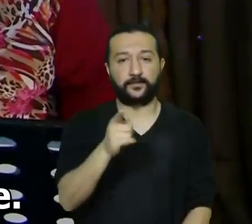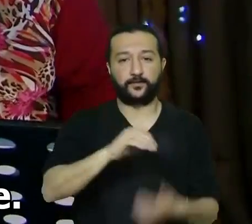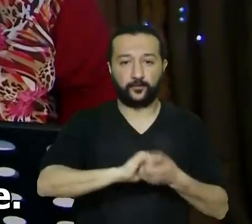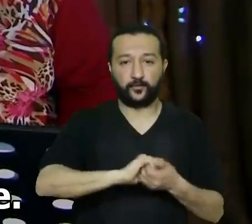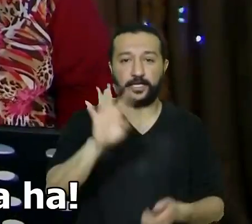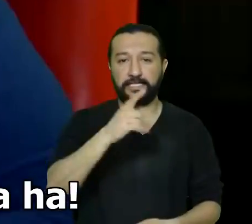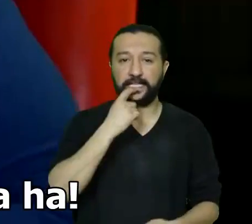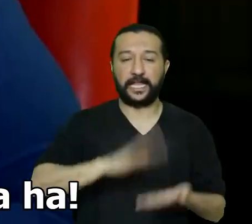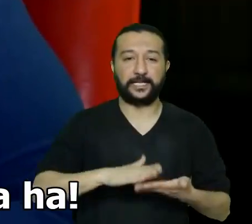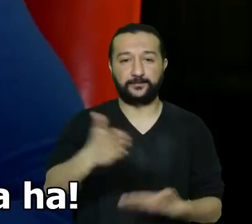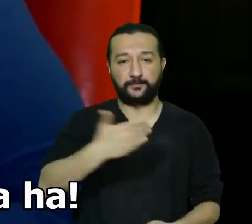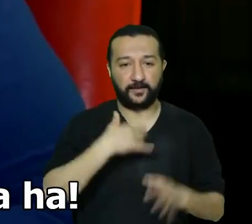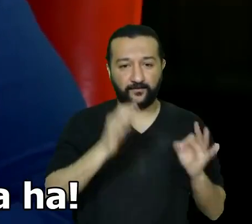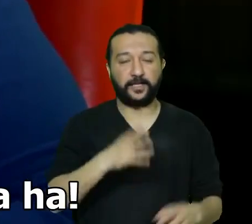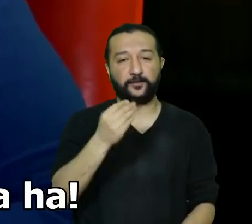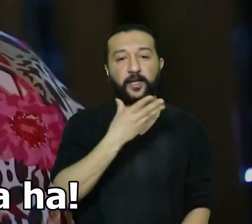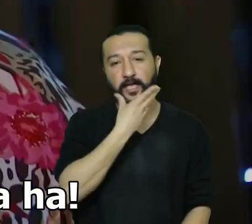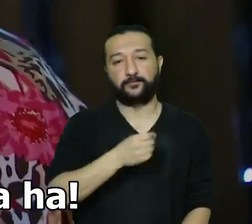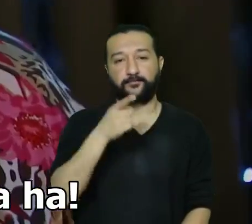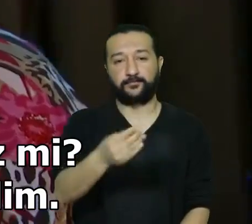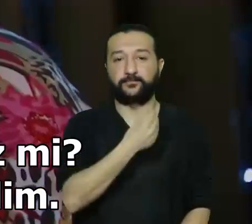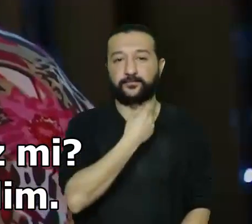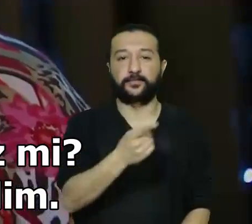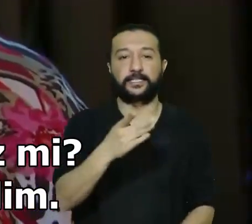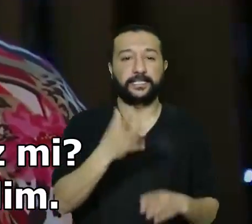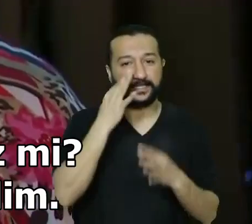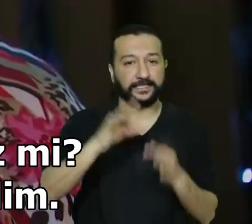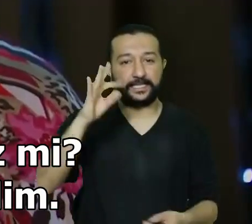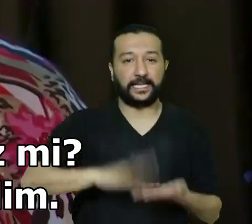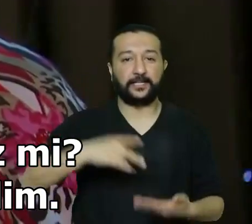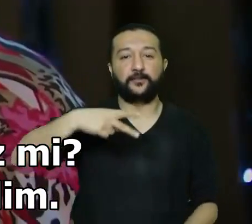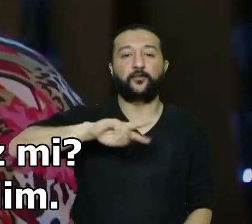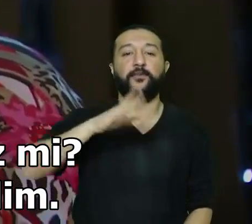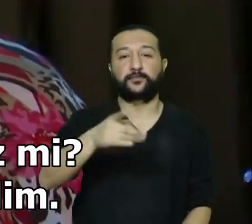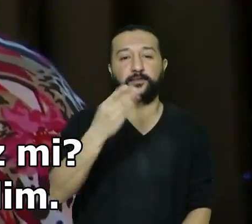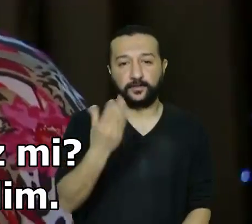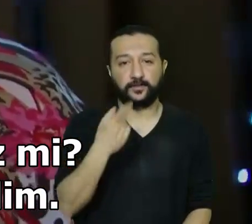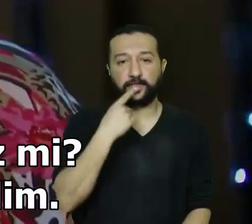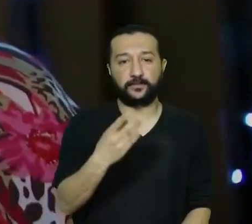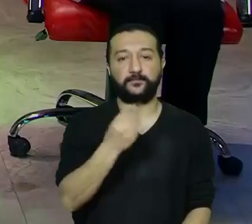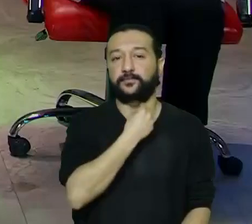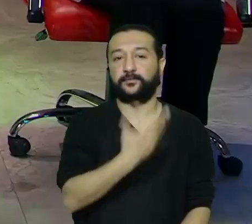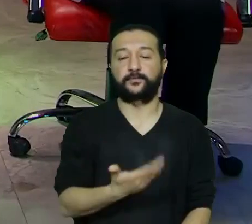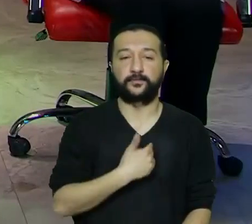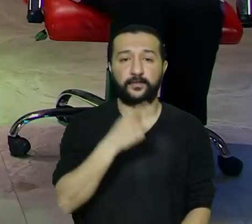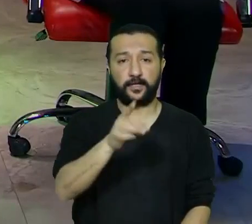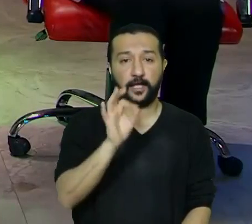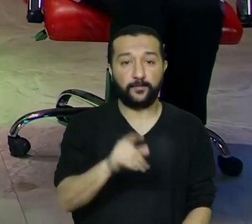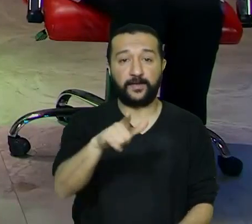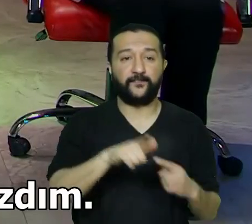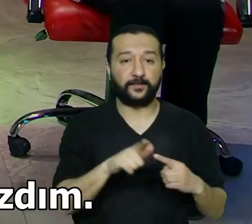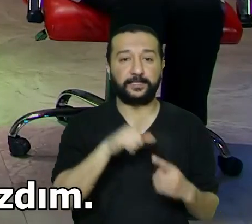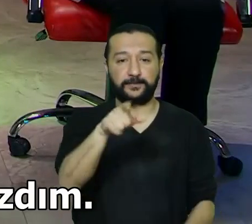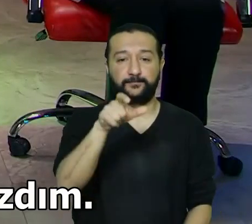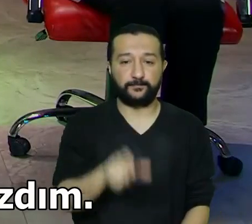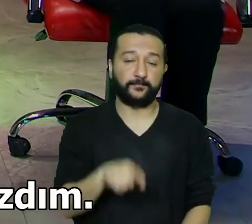yıllık arkadaşımsın be. Vallahi billahi çok güzeldim sana. Ha. İnsan hiç arkadaşım dönmez mi? Güzeldim vallahi, çok güzeldim. Ama